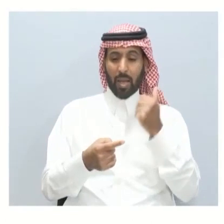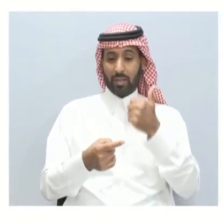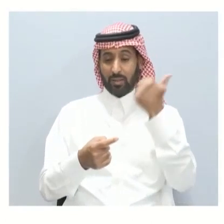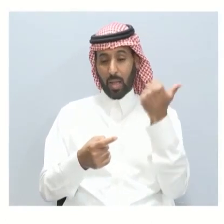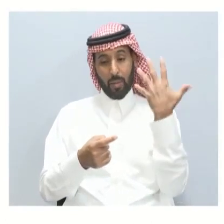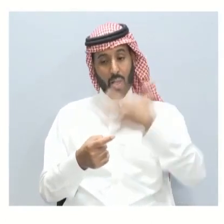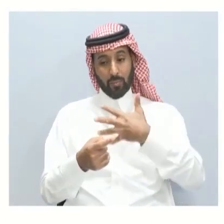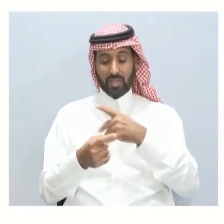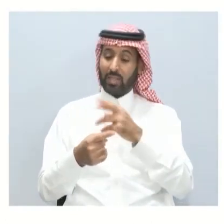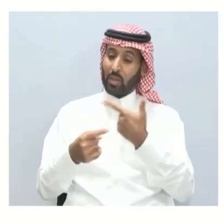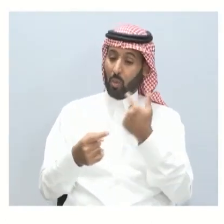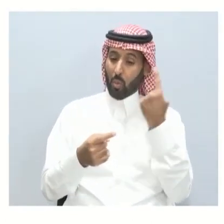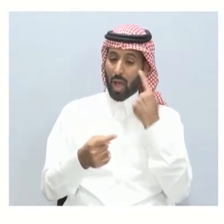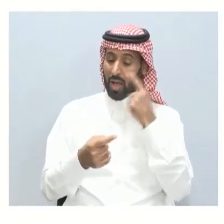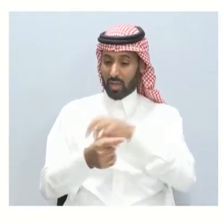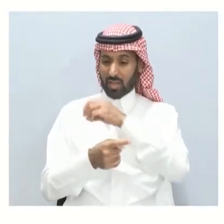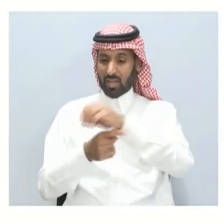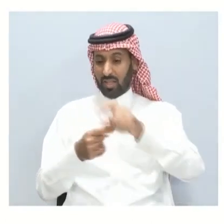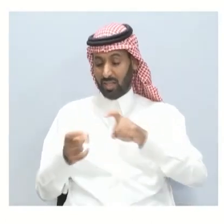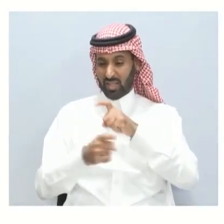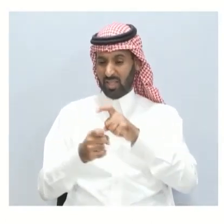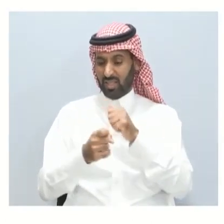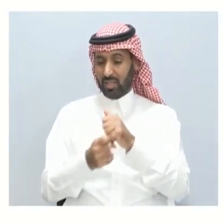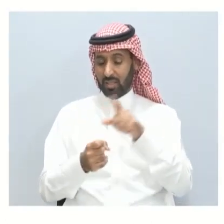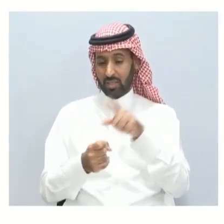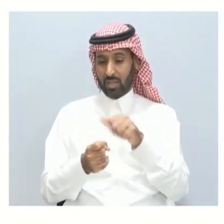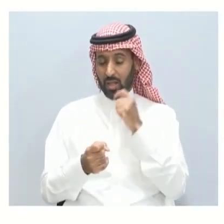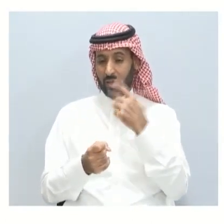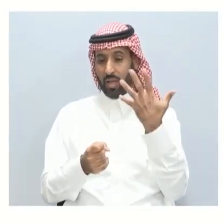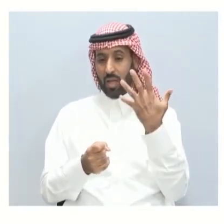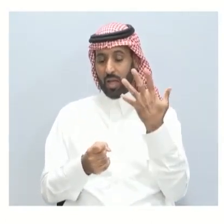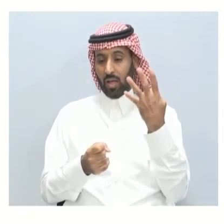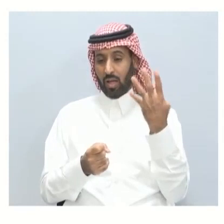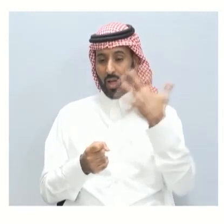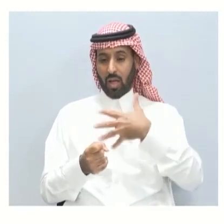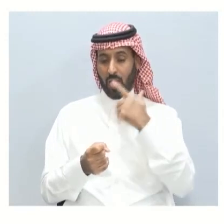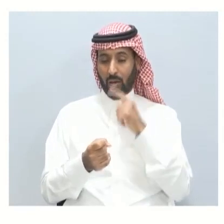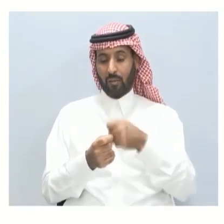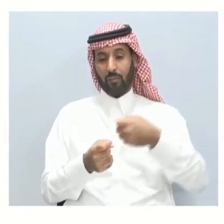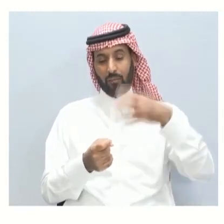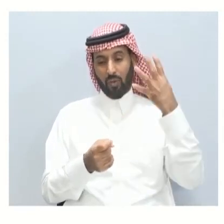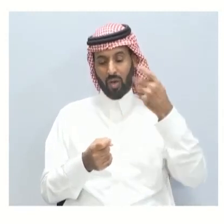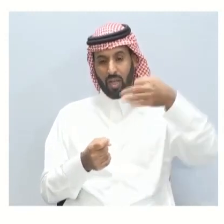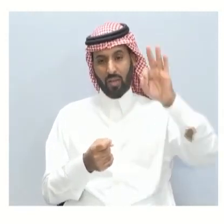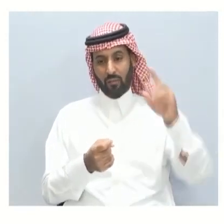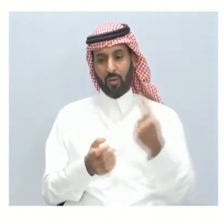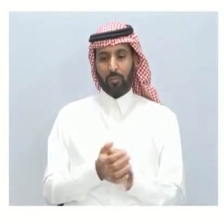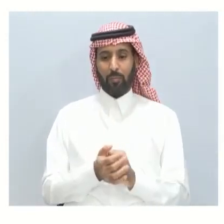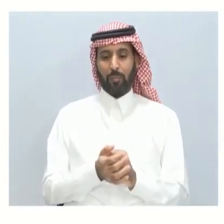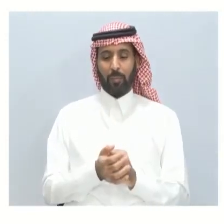اذا توزيع الالكتروني زين من 54 6 اس تو فور اف 1